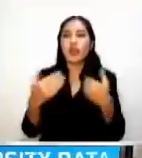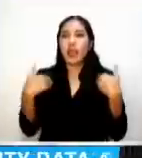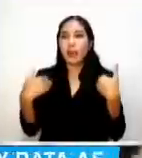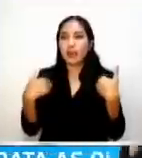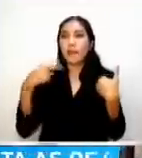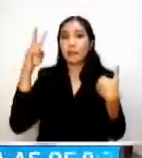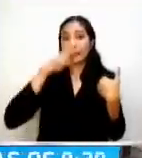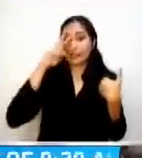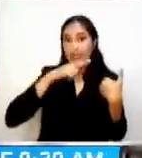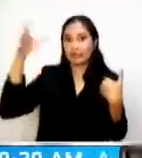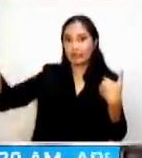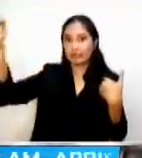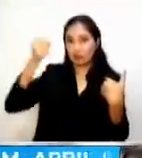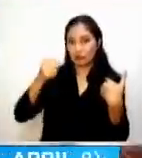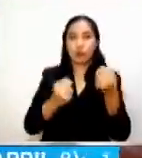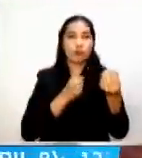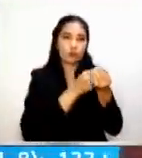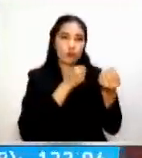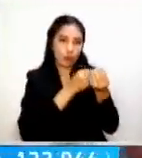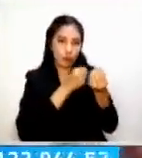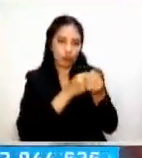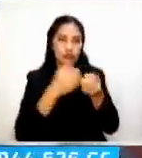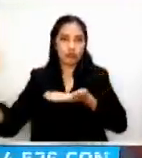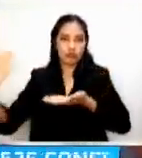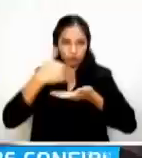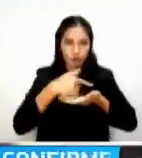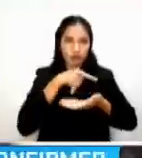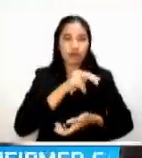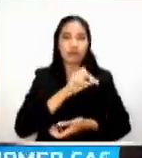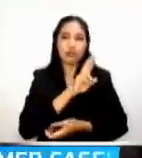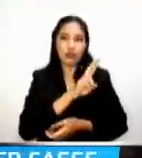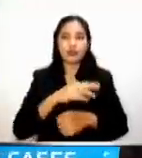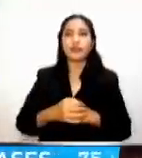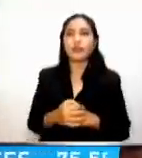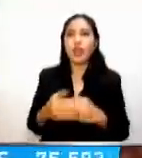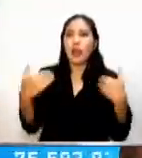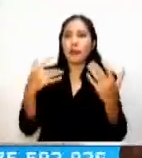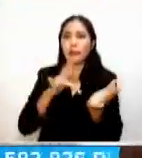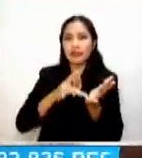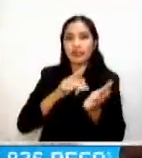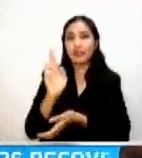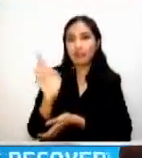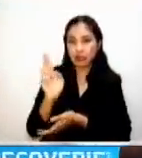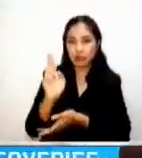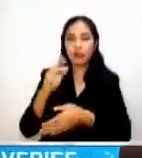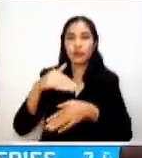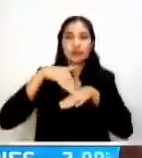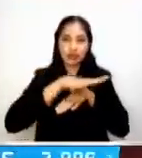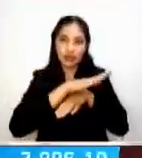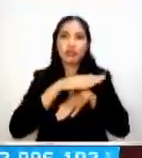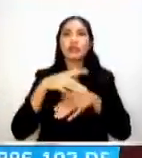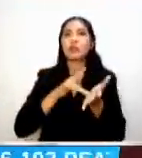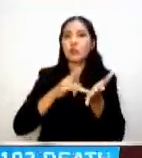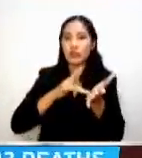kapwa frontliner sa Metro Manila. Magpapadala rin ang vials ng remdesivir, tocilizumab at convalescent plasma na ibinibigay sa mga may